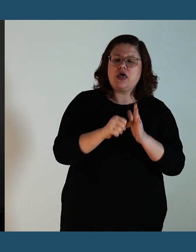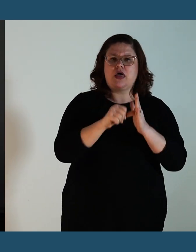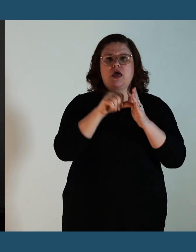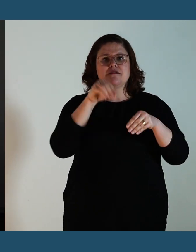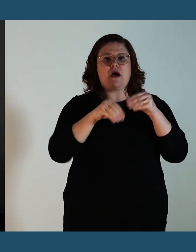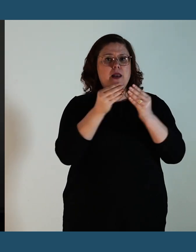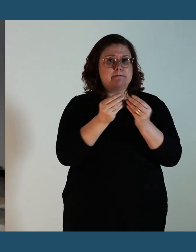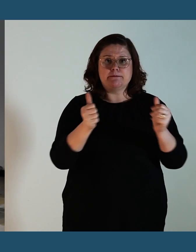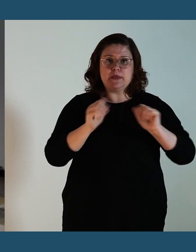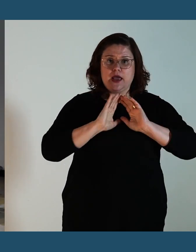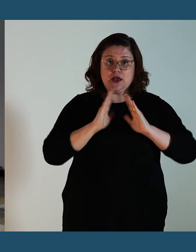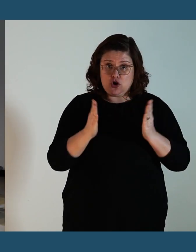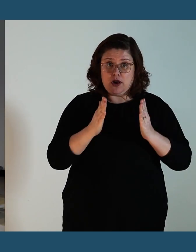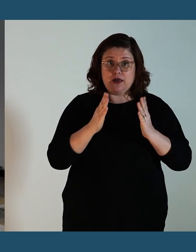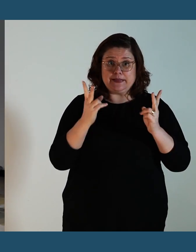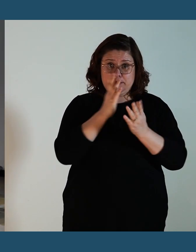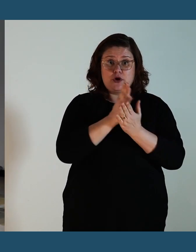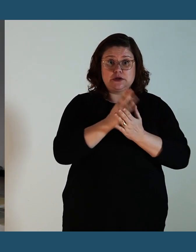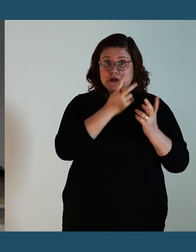vaalimateriaalia?